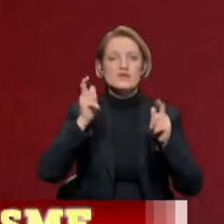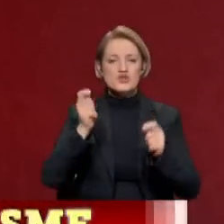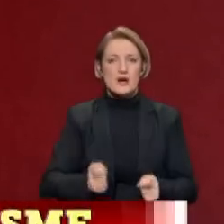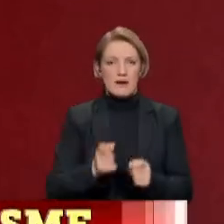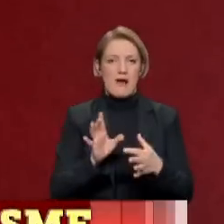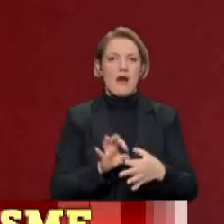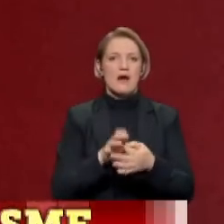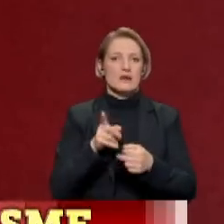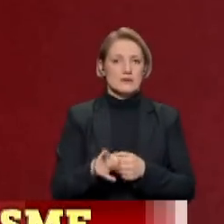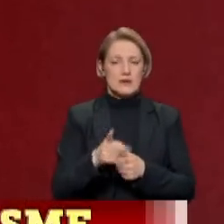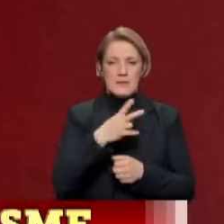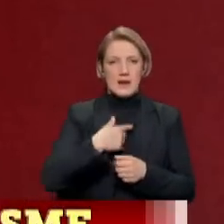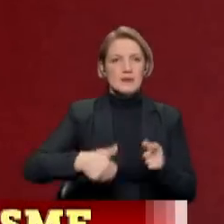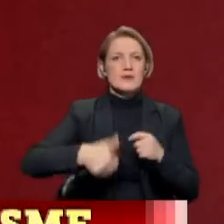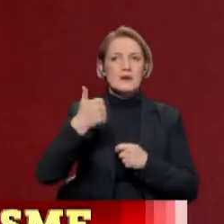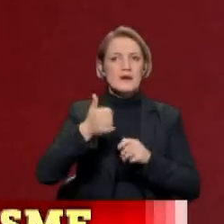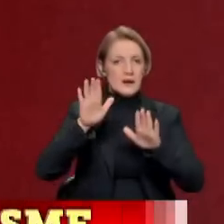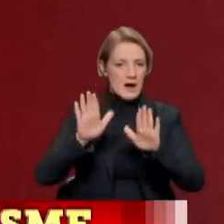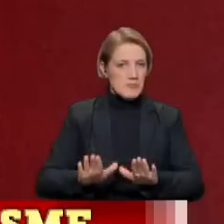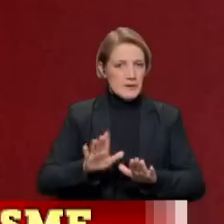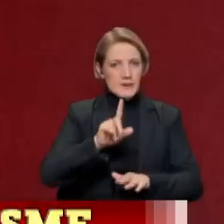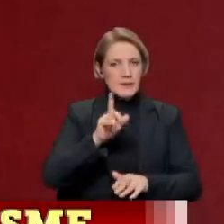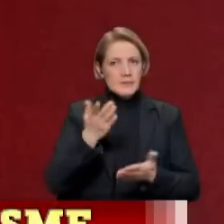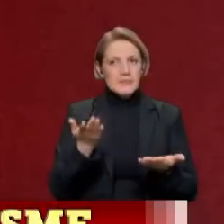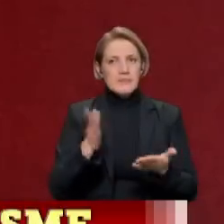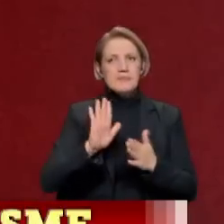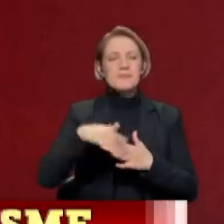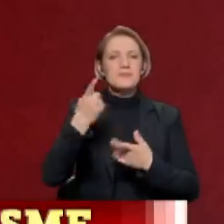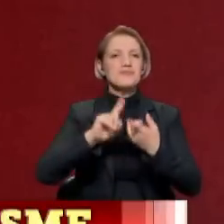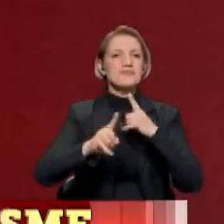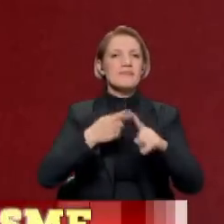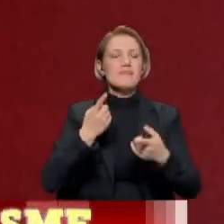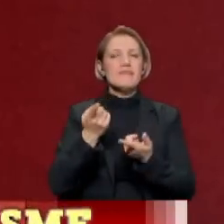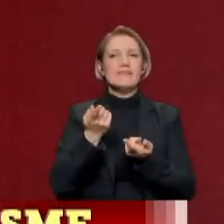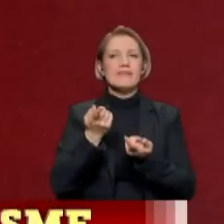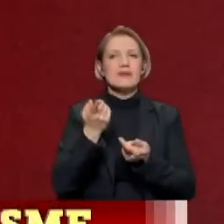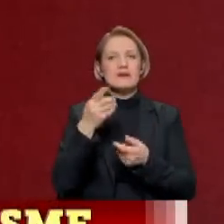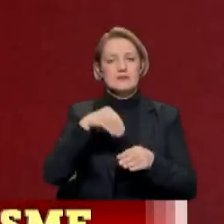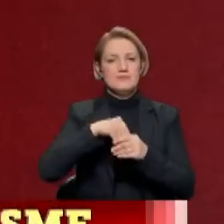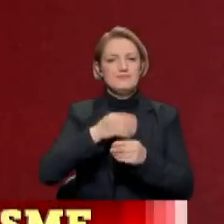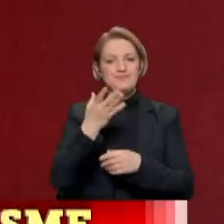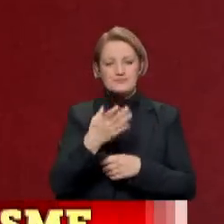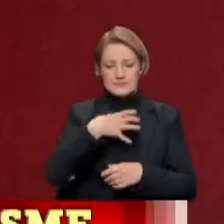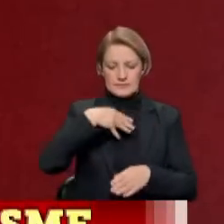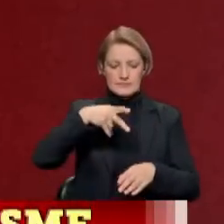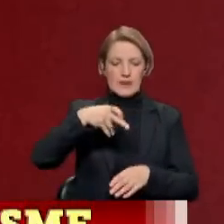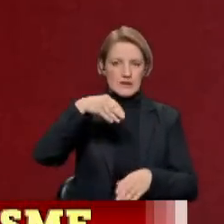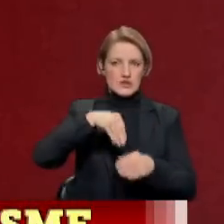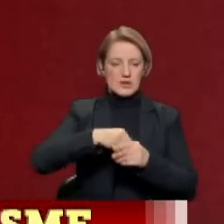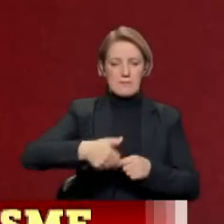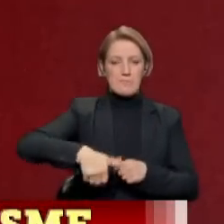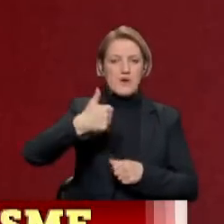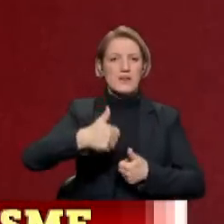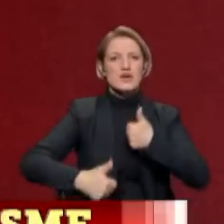çok alakalı. Belediye başkanlığında kalabilir, bir başka siyasi yapı içerisinde olabilir, kendi partisi içerisinde